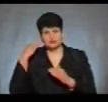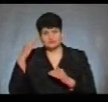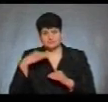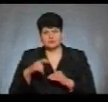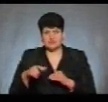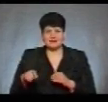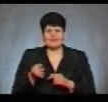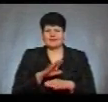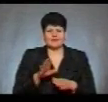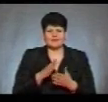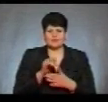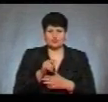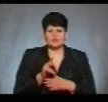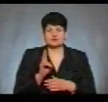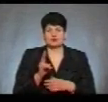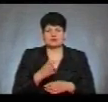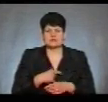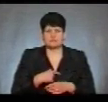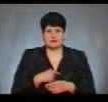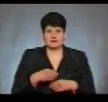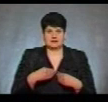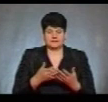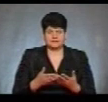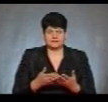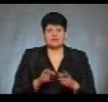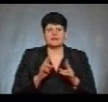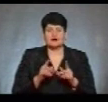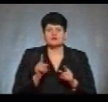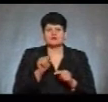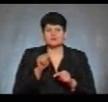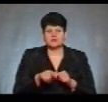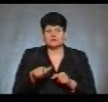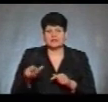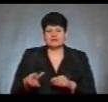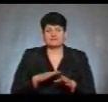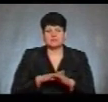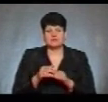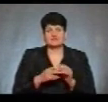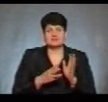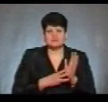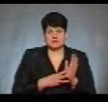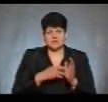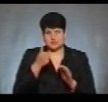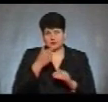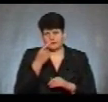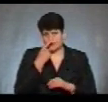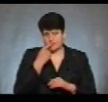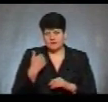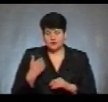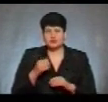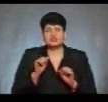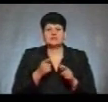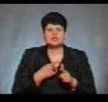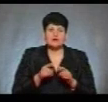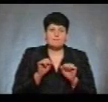є тою, за кого, скажімо, себе видає. А як щодо тих осіб, яким виповнилося 18 нещодавно, чи можна